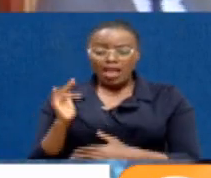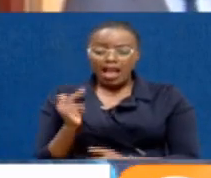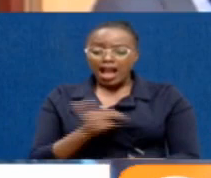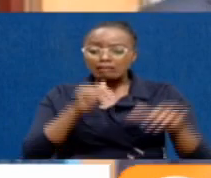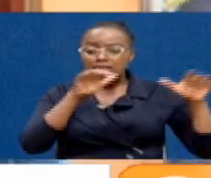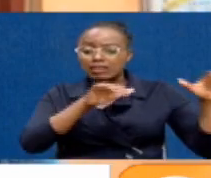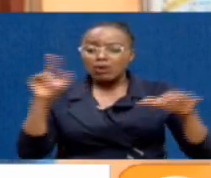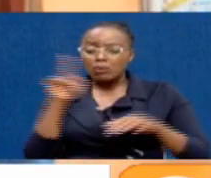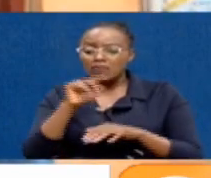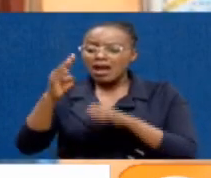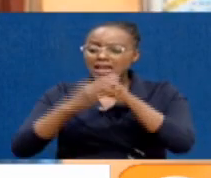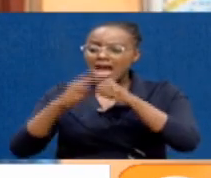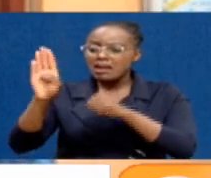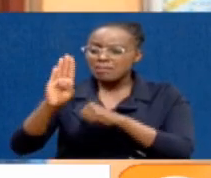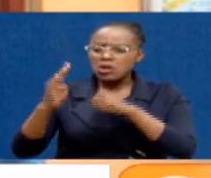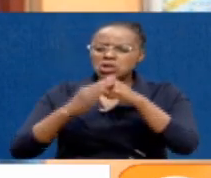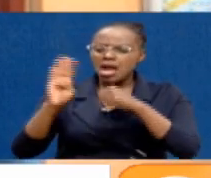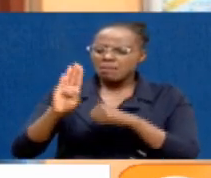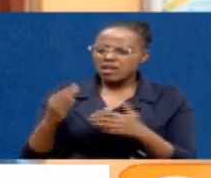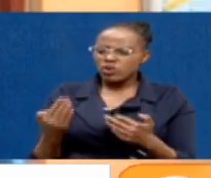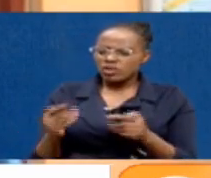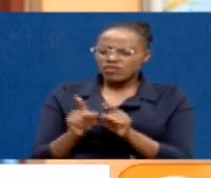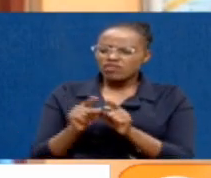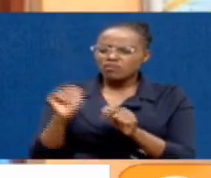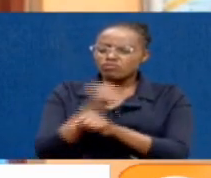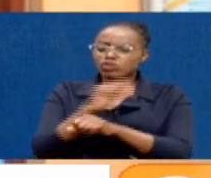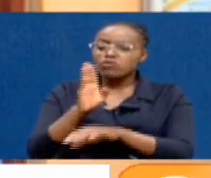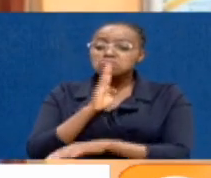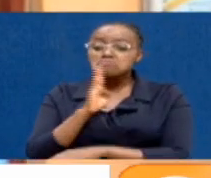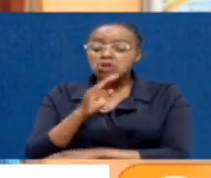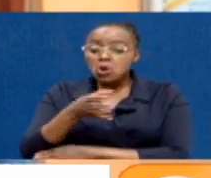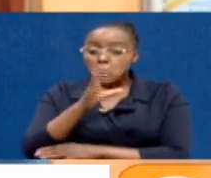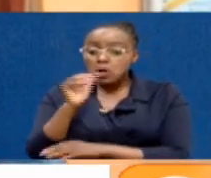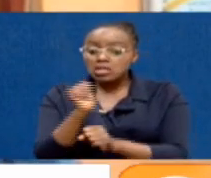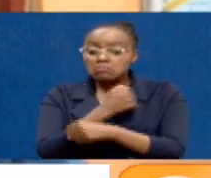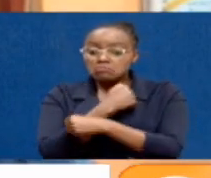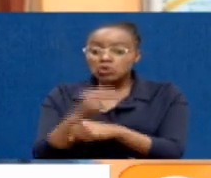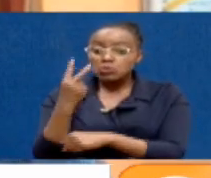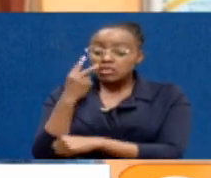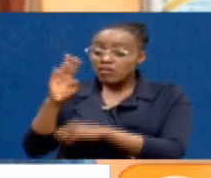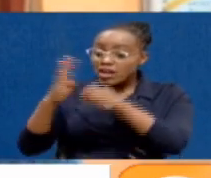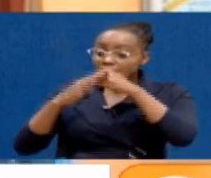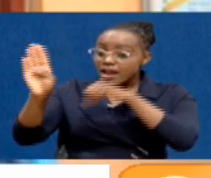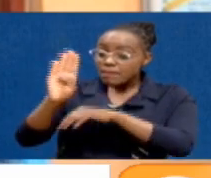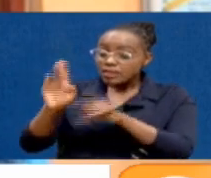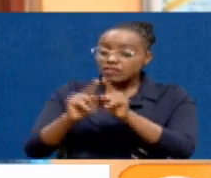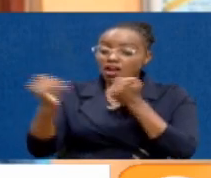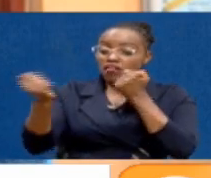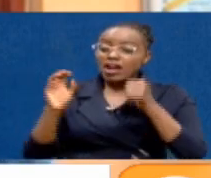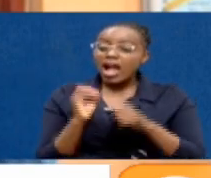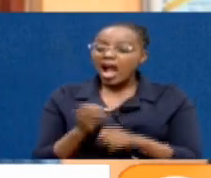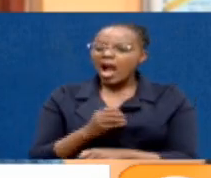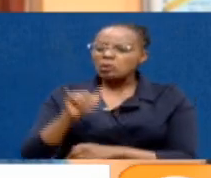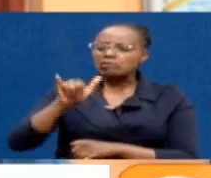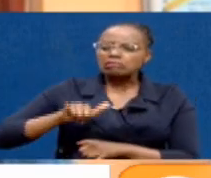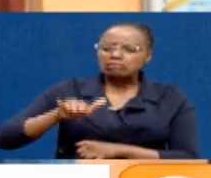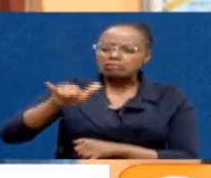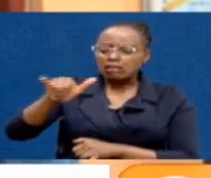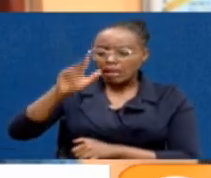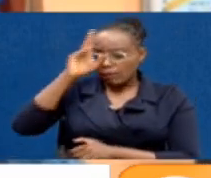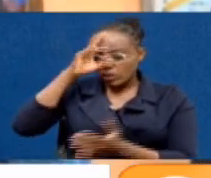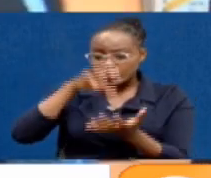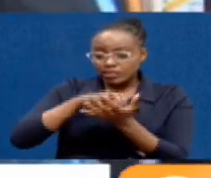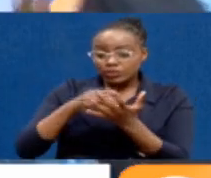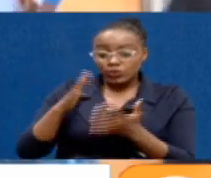tunateseka tujiambia kwa 9 billion. Sasa mtu wezi yenda kuombe maji ya kunywa, wanaonanga tu 9 billion. Magari zetu zinaozea na Ivasha police